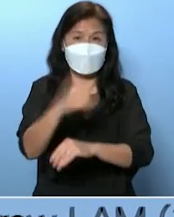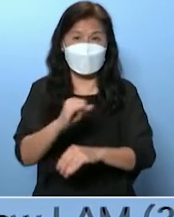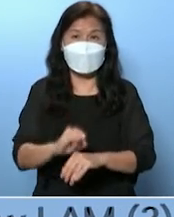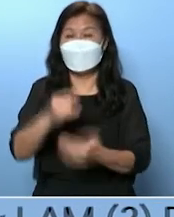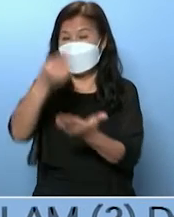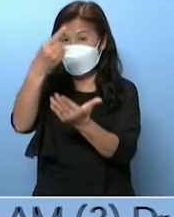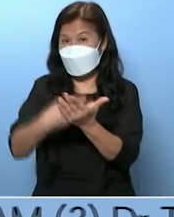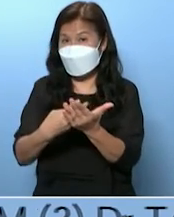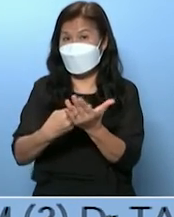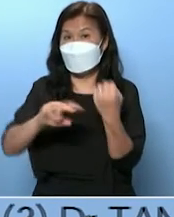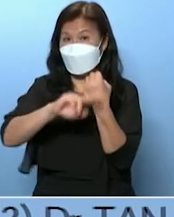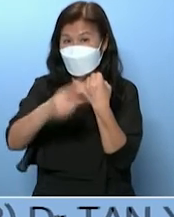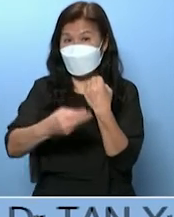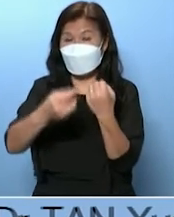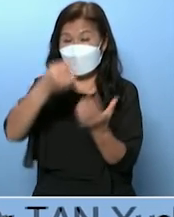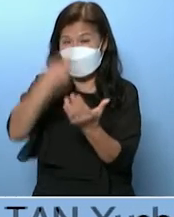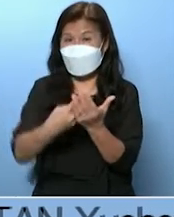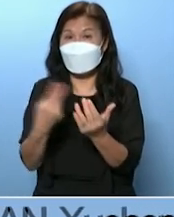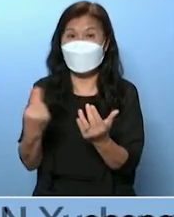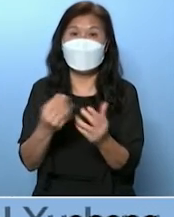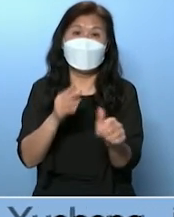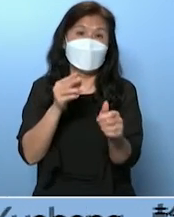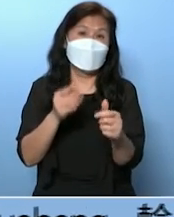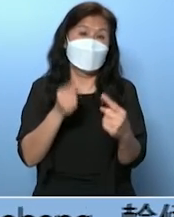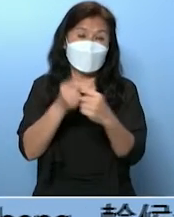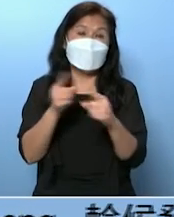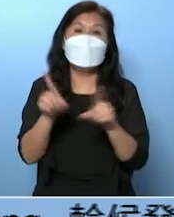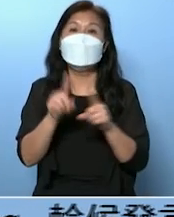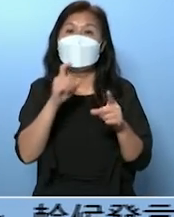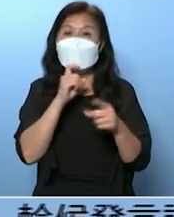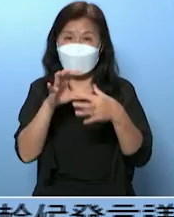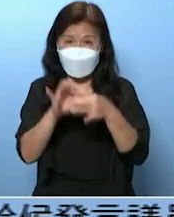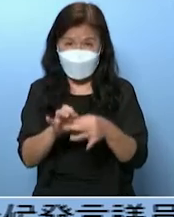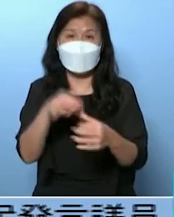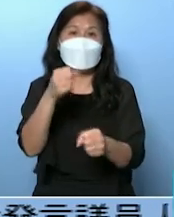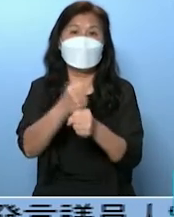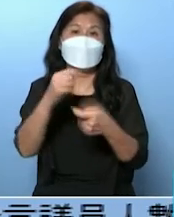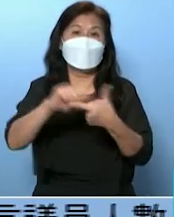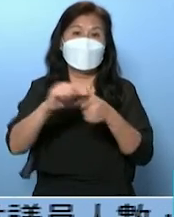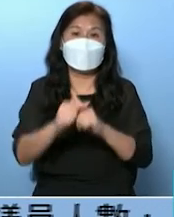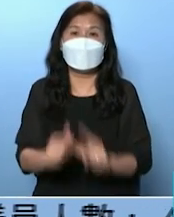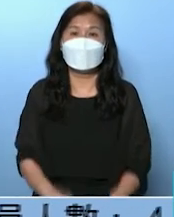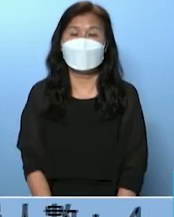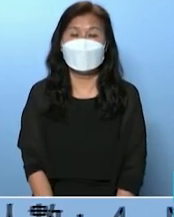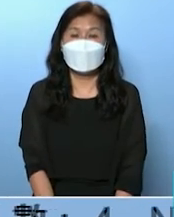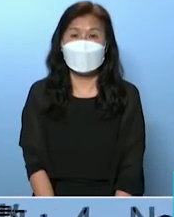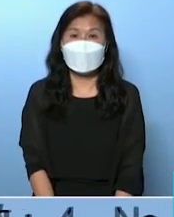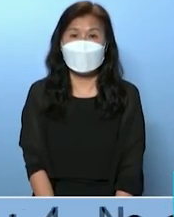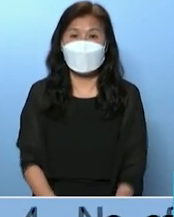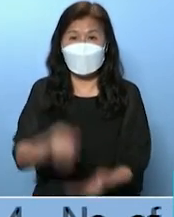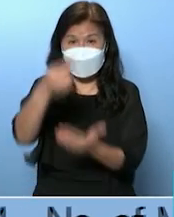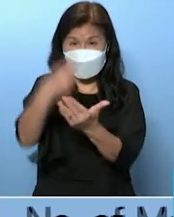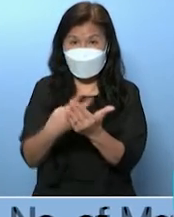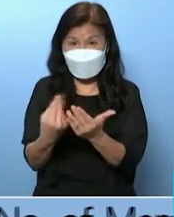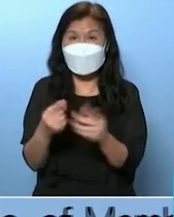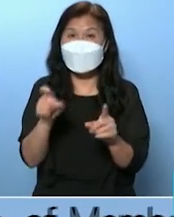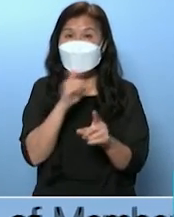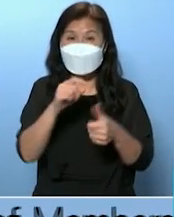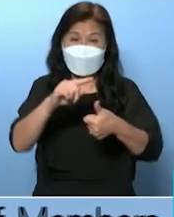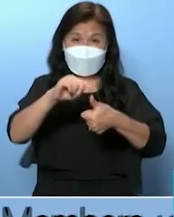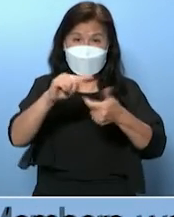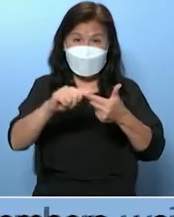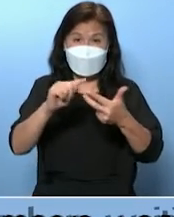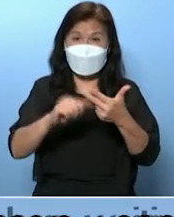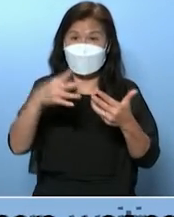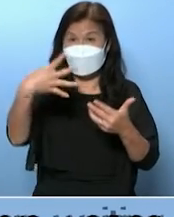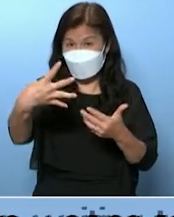例草案的目的正是為了實施相關的建議。概括而言，條例草案主要有四項的